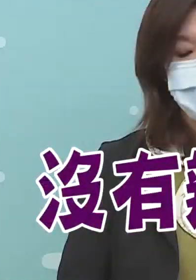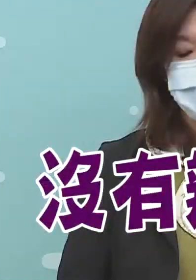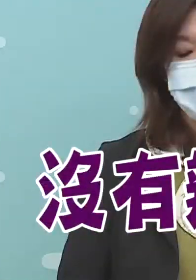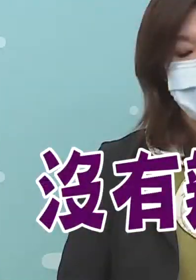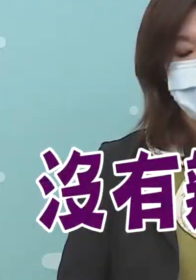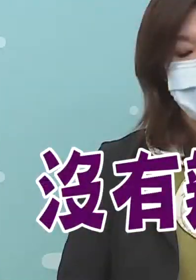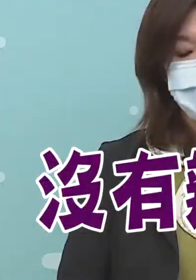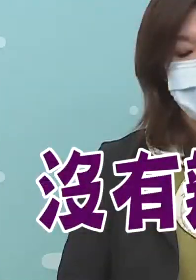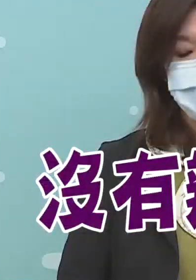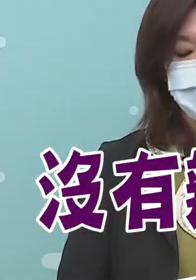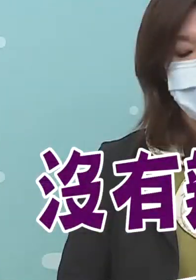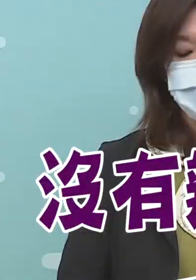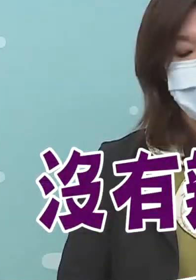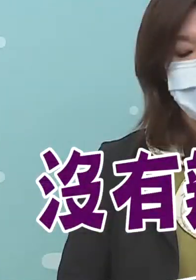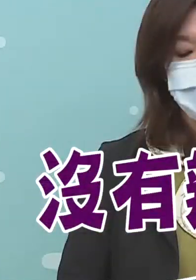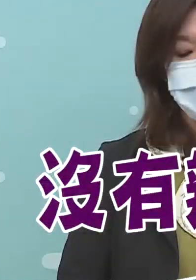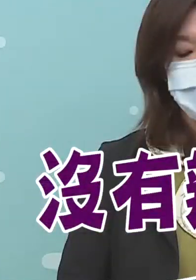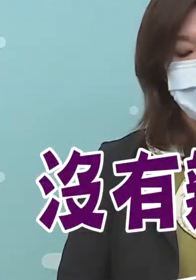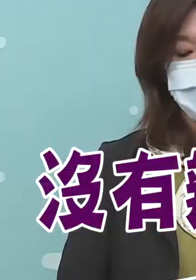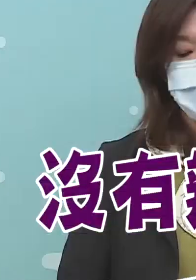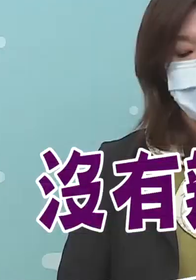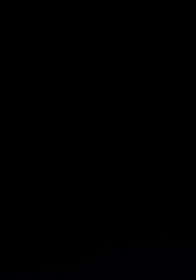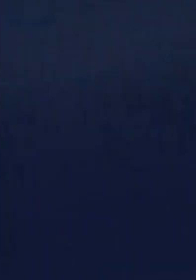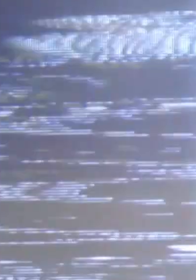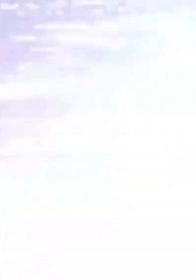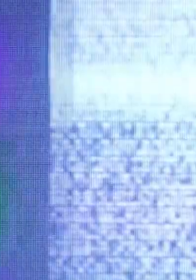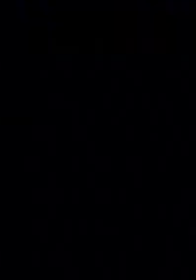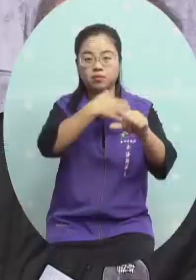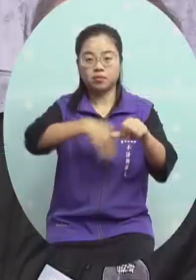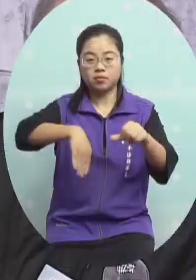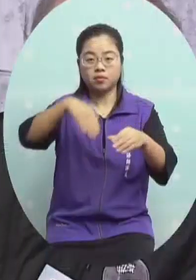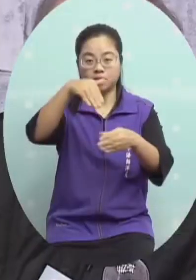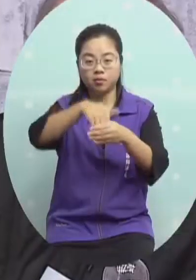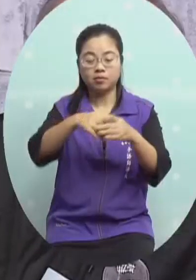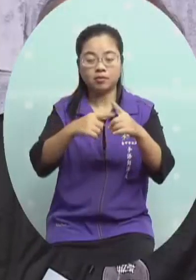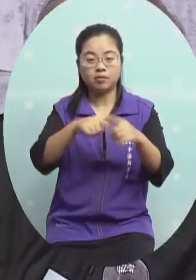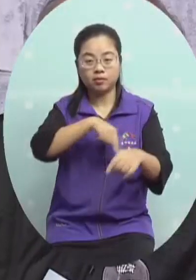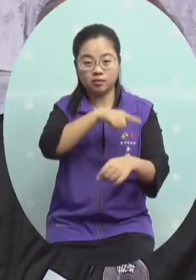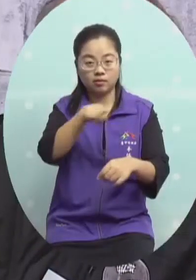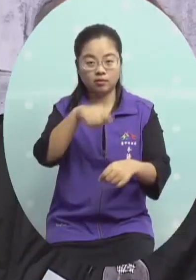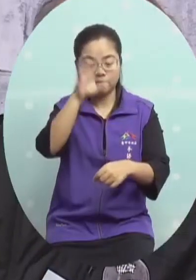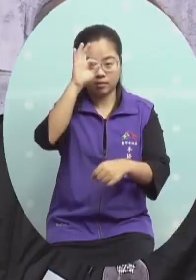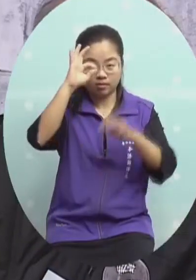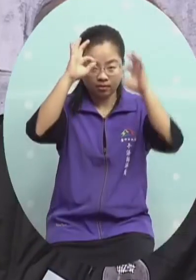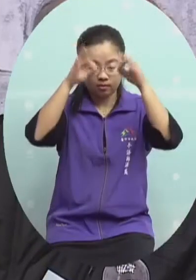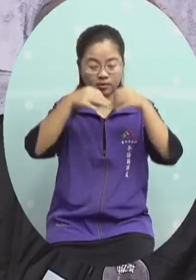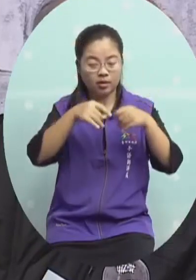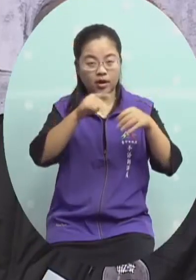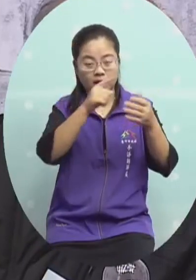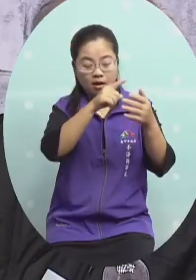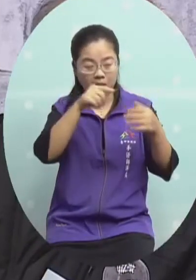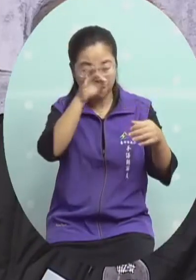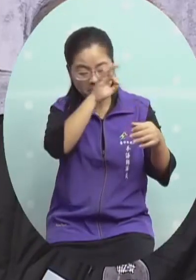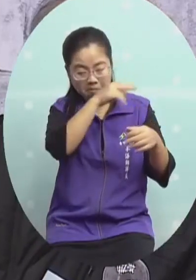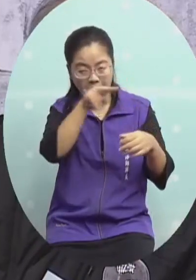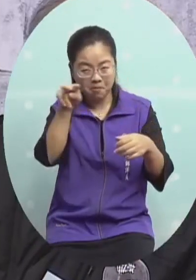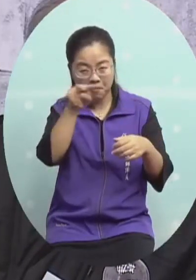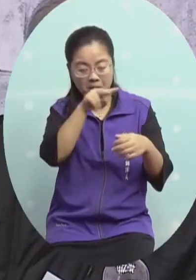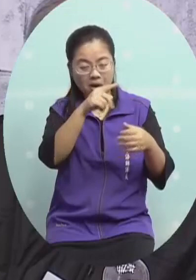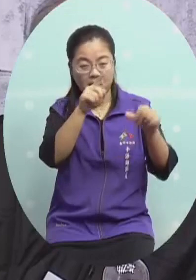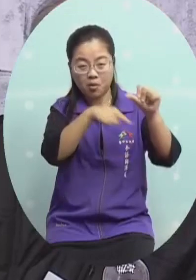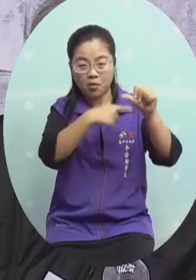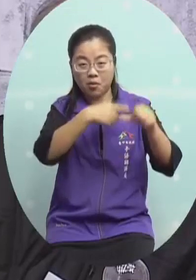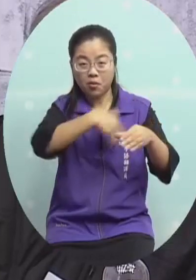转战宗教界，这可能也是全国人民的损失。 请您是否可以看看您的竞争对手，并且告诉我